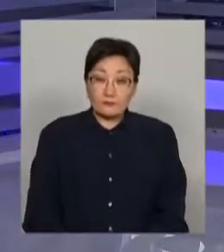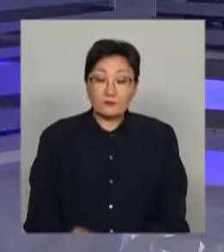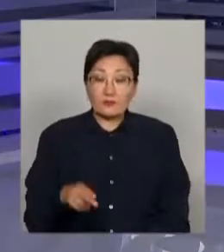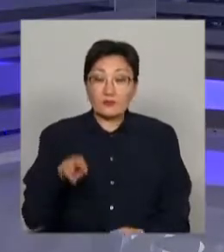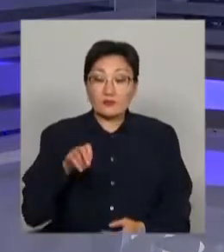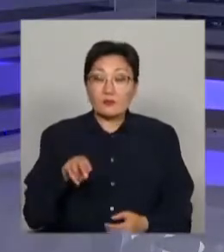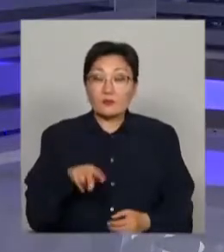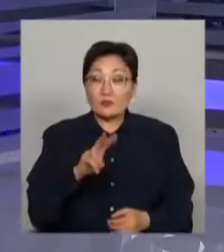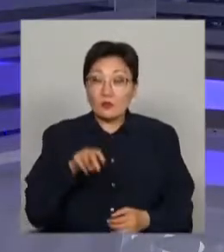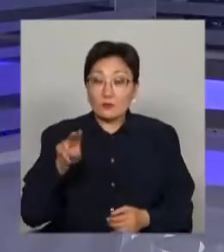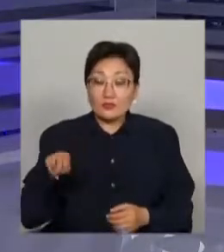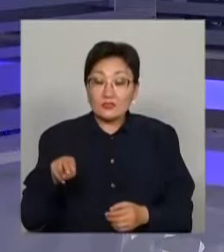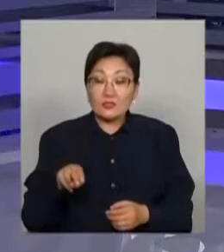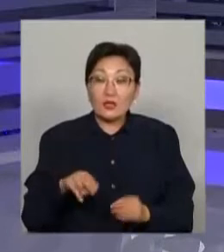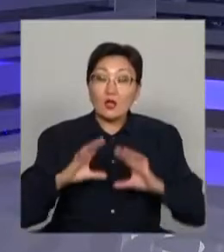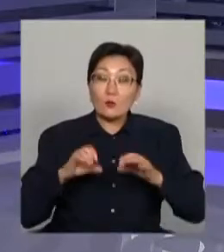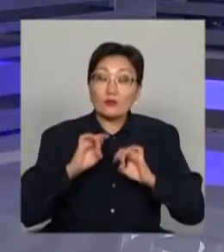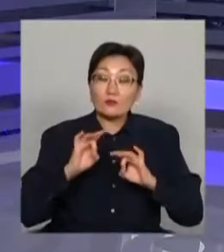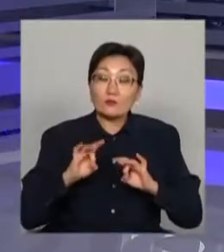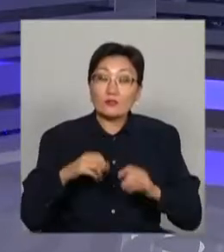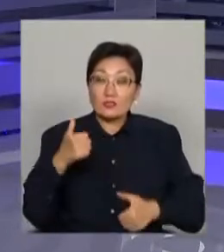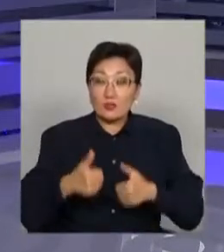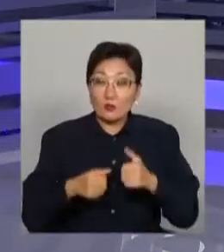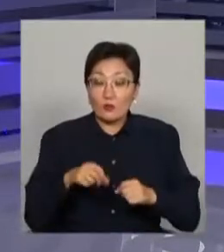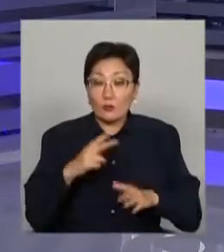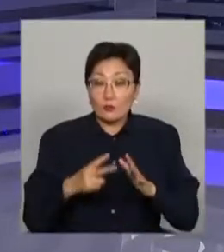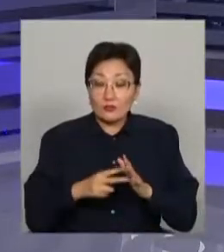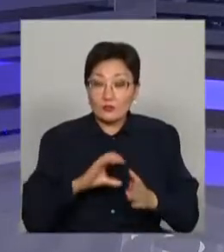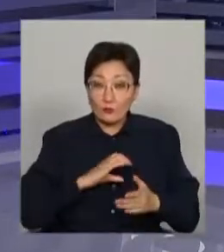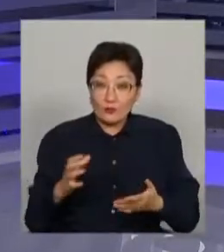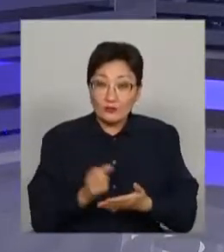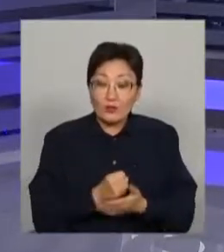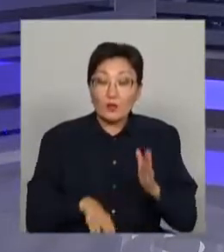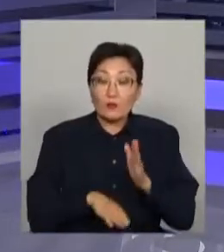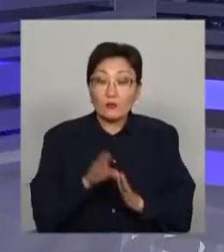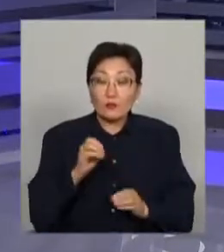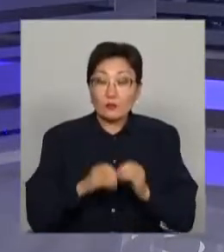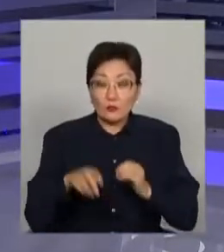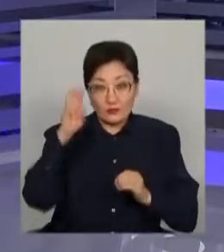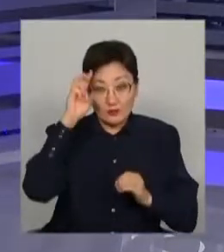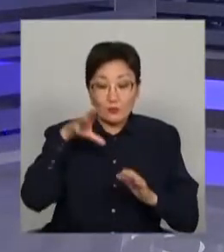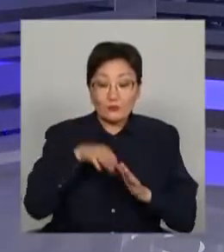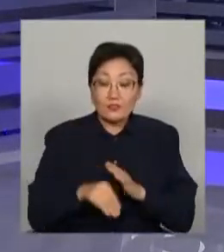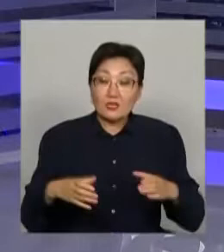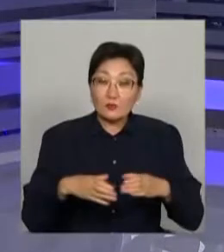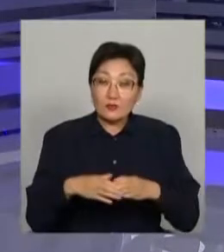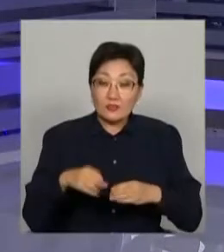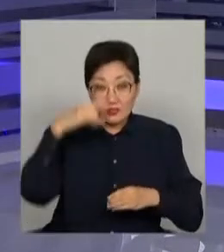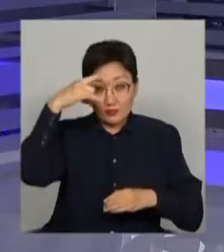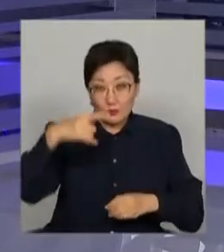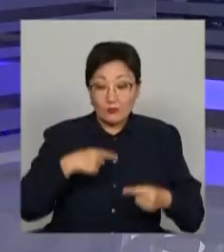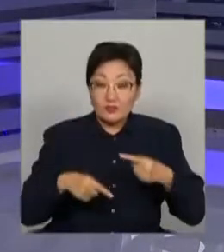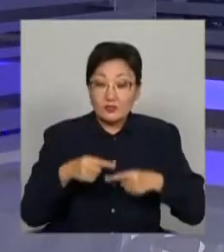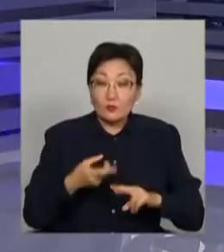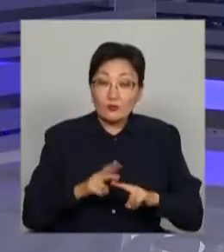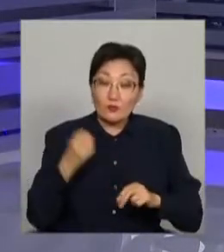Нидерландыда тайквондодан өткен әлем чемпионатында 17 медаль еншілеп, үздік 10 елдің қатарынан көрінген Қазақстан құрамасы елге оралды. Жас